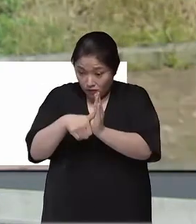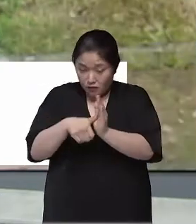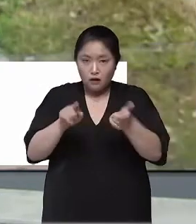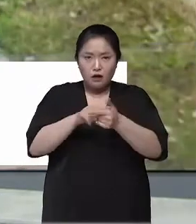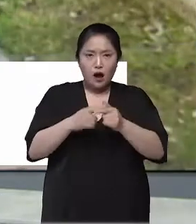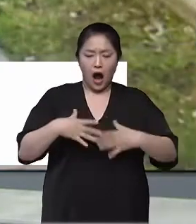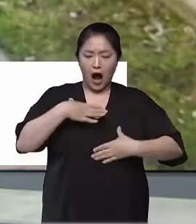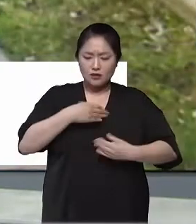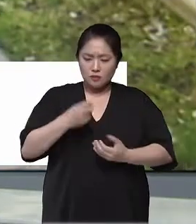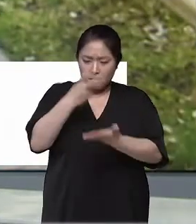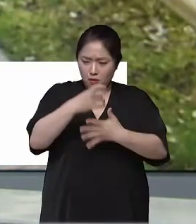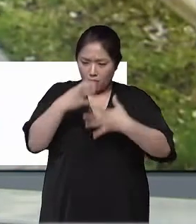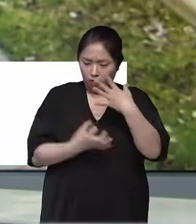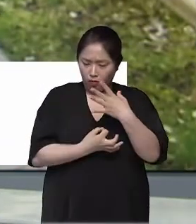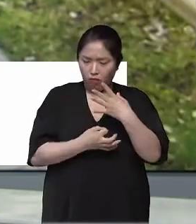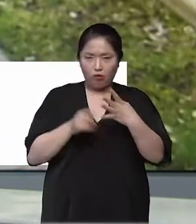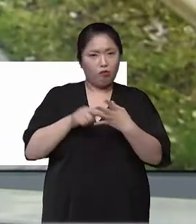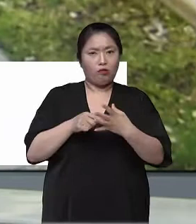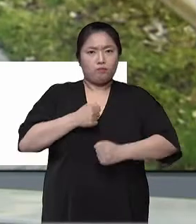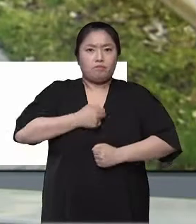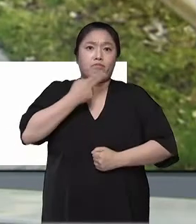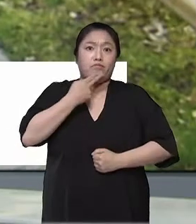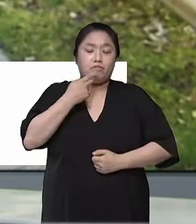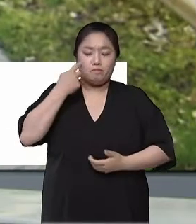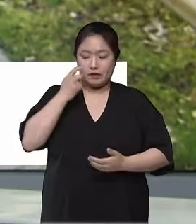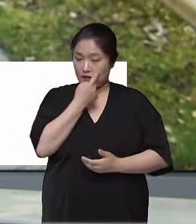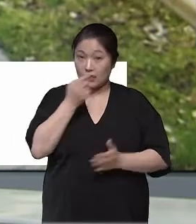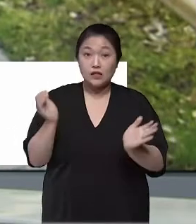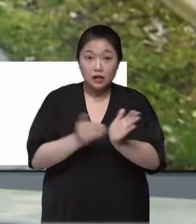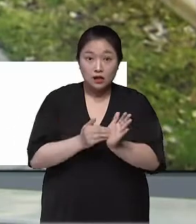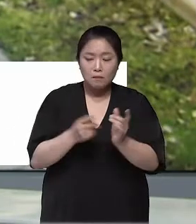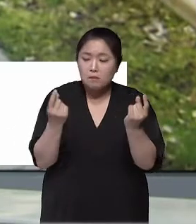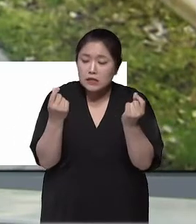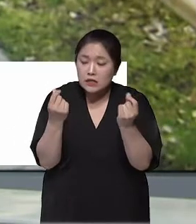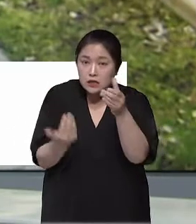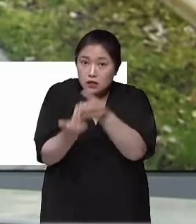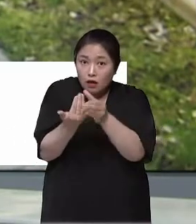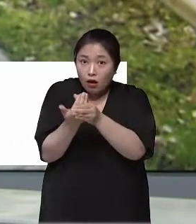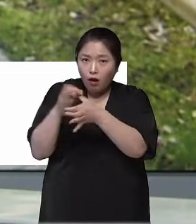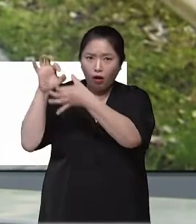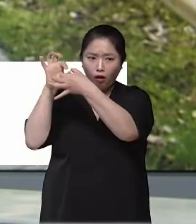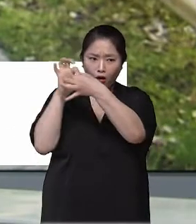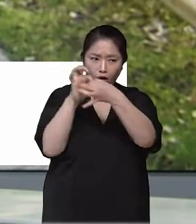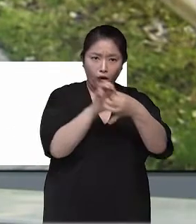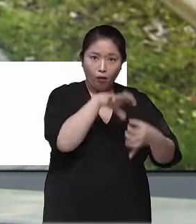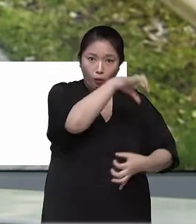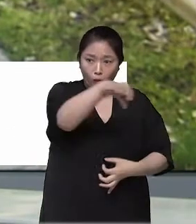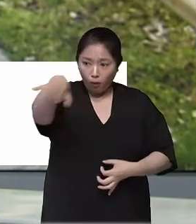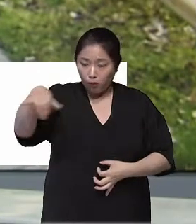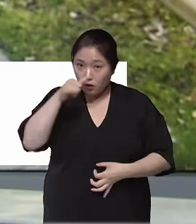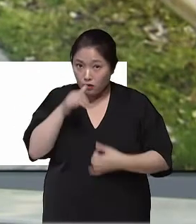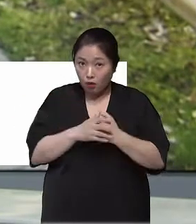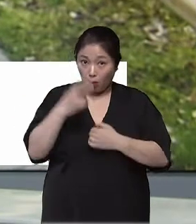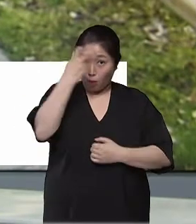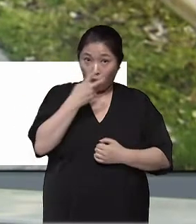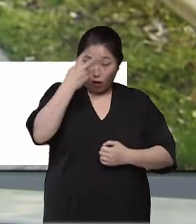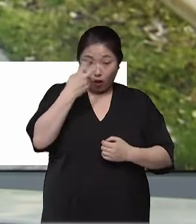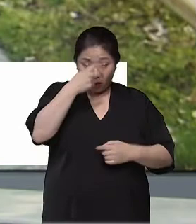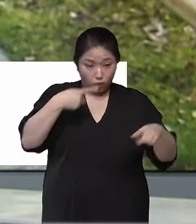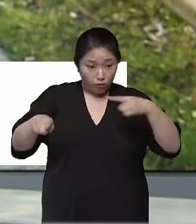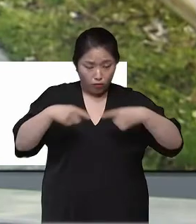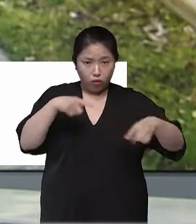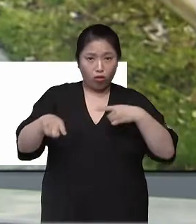안정 교정이 제대로 지켜지지 않은 것으로 확인되었는데 이 비슷한 사고가 끊이질 않고 있지만 관리 감독은 여전히